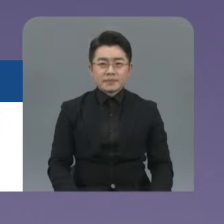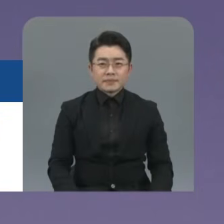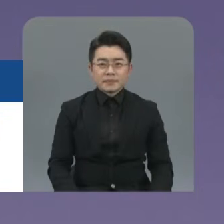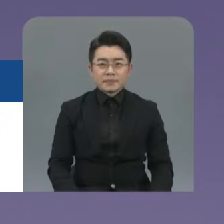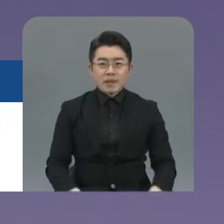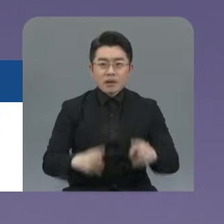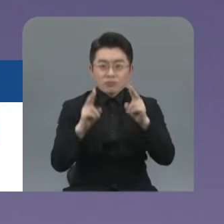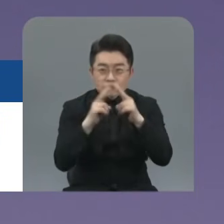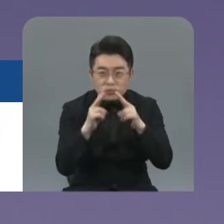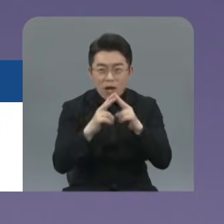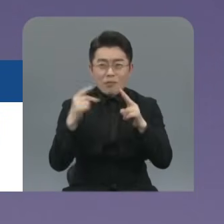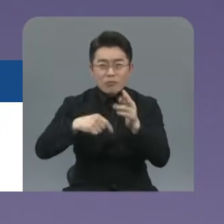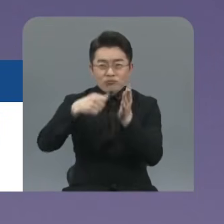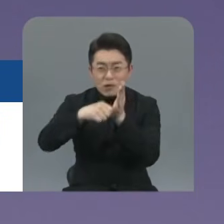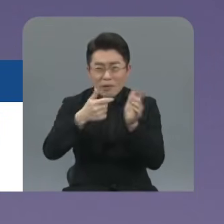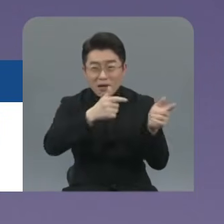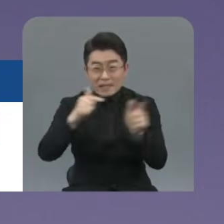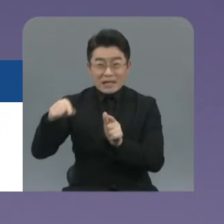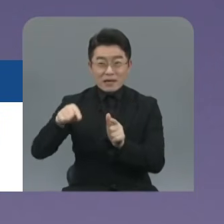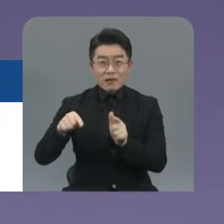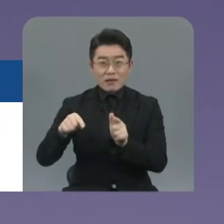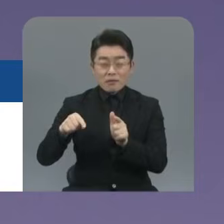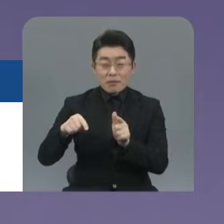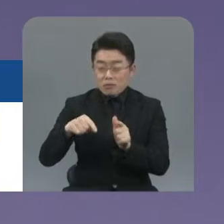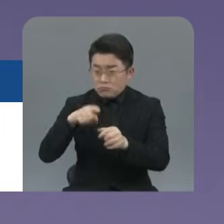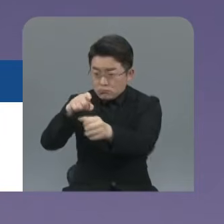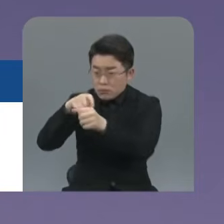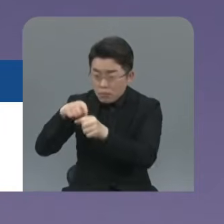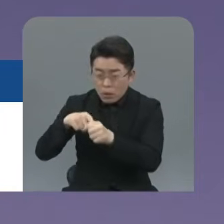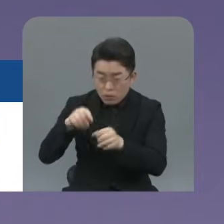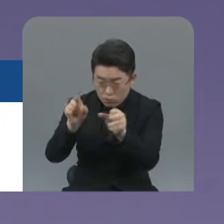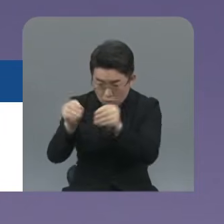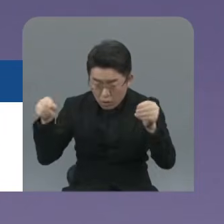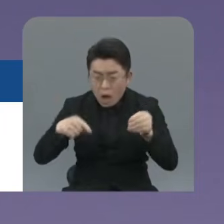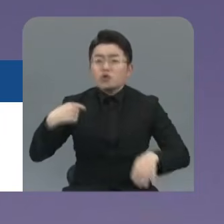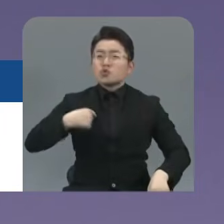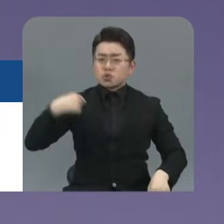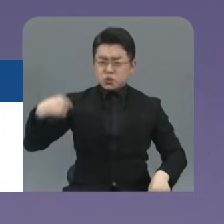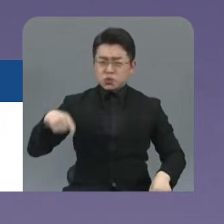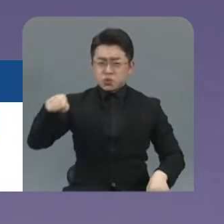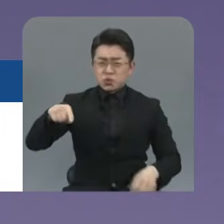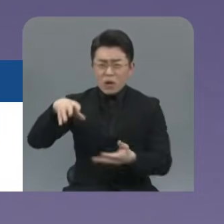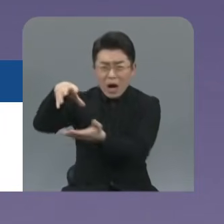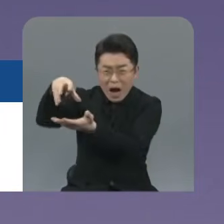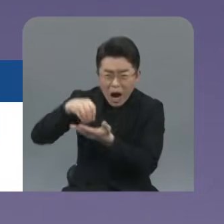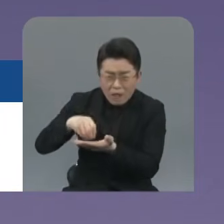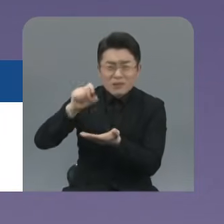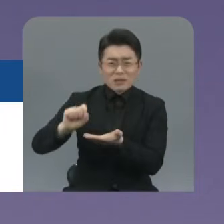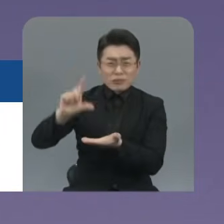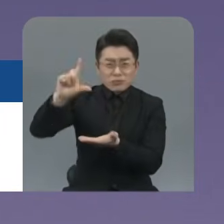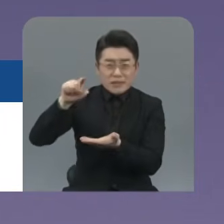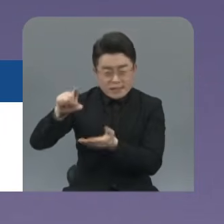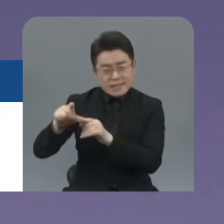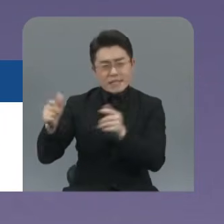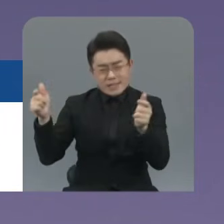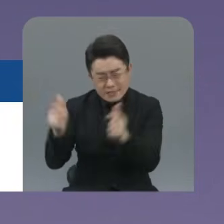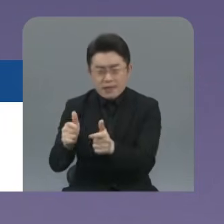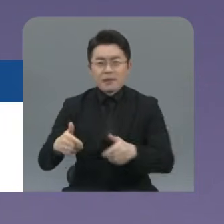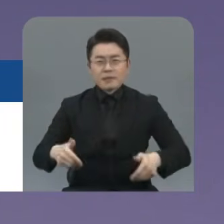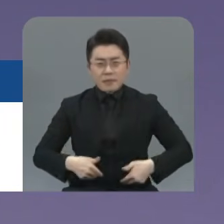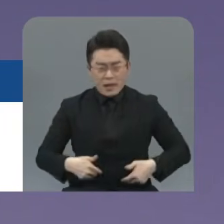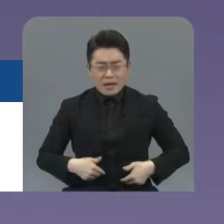critical raw materials, we depend heavily on a small pool of partners, sometimes just one partner, so we urgently need